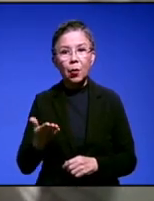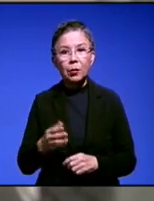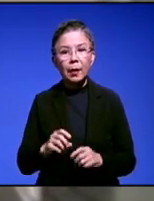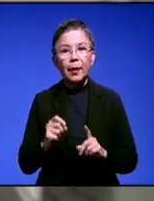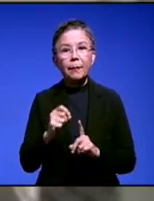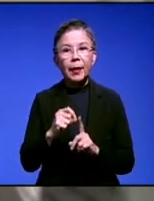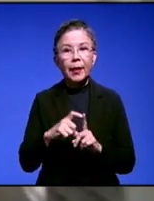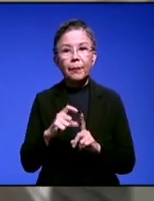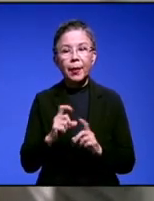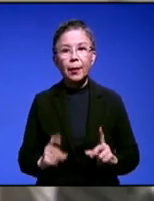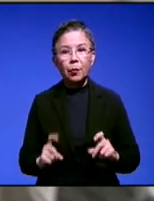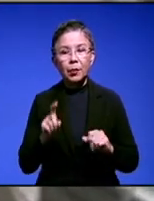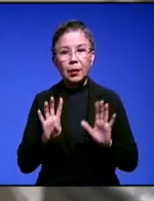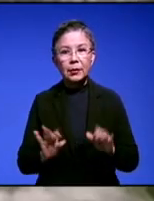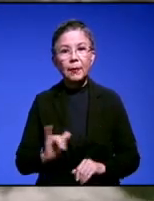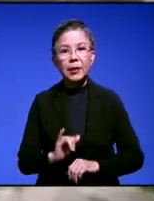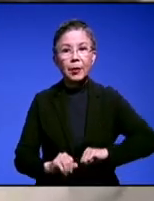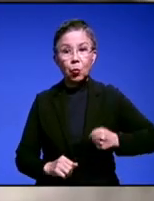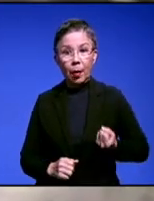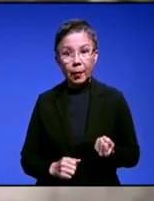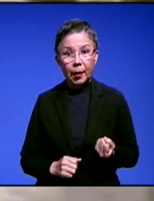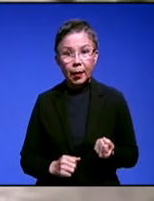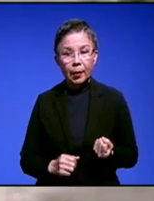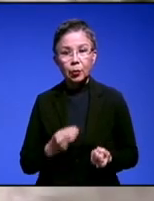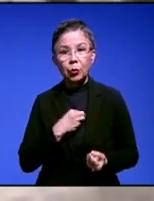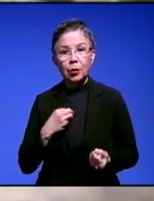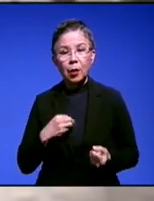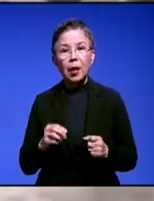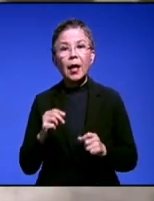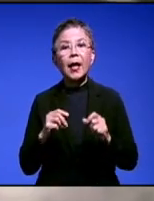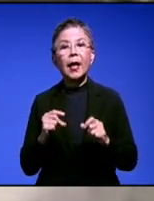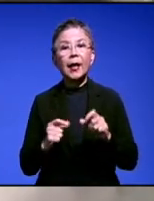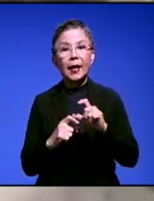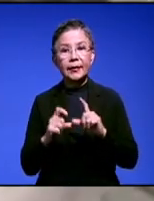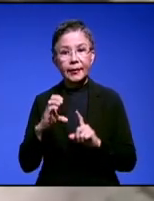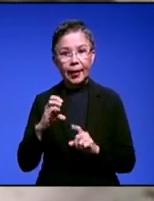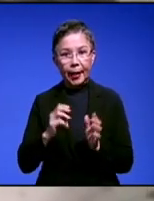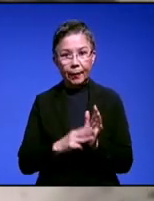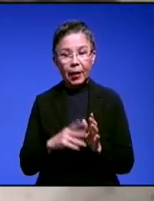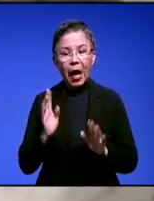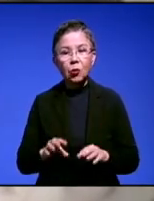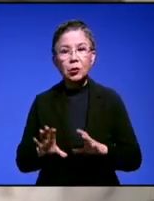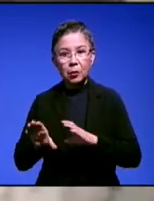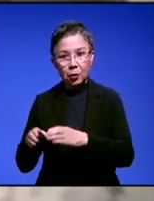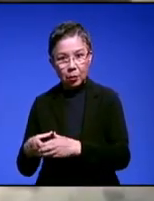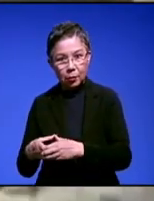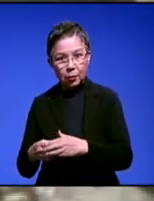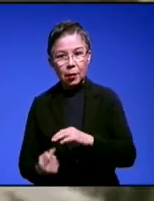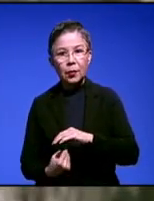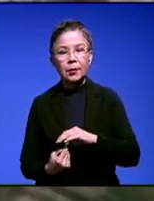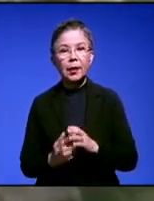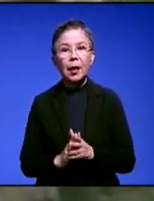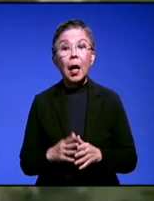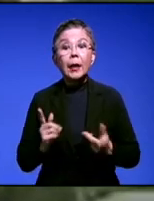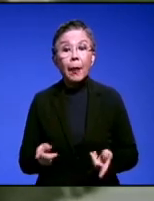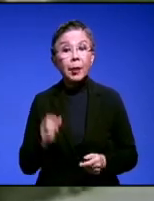PDP Khofifah intim bersama suaminya setelah memeriksakan diri di RSCM dan harus menjalani isolasi namun ia